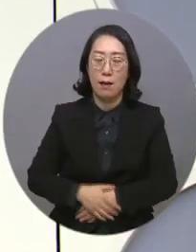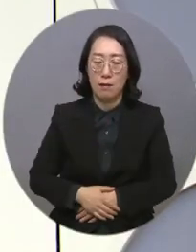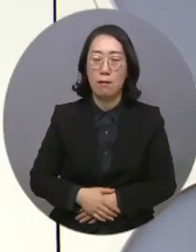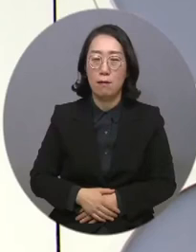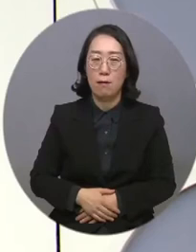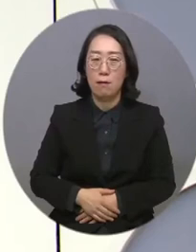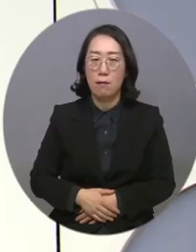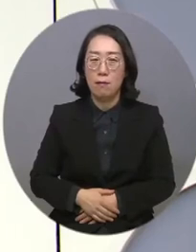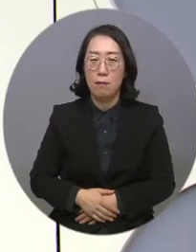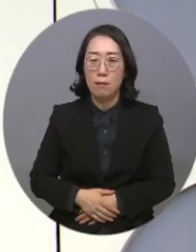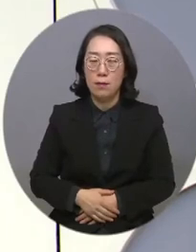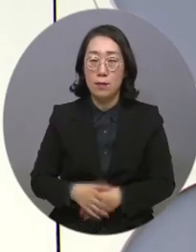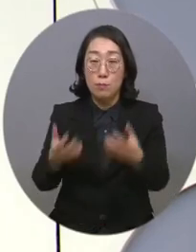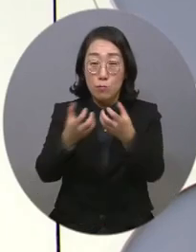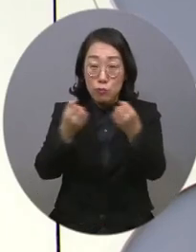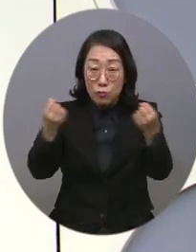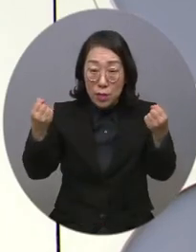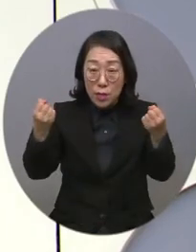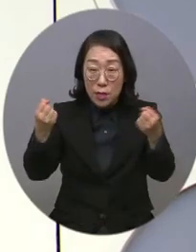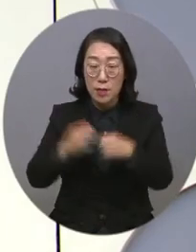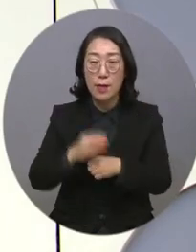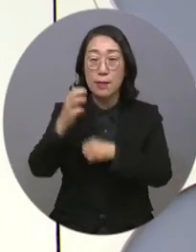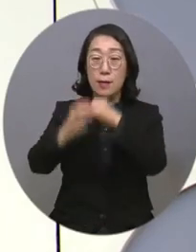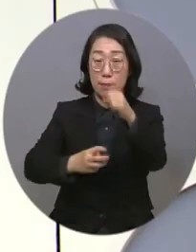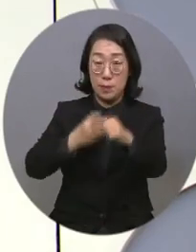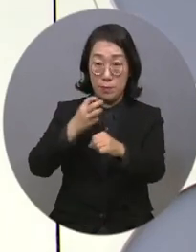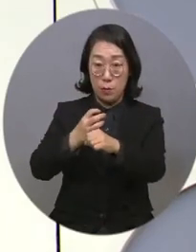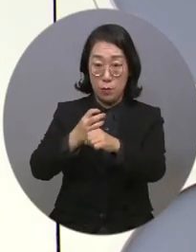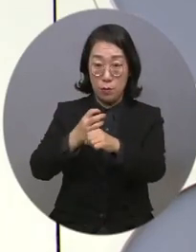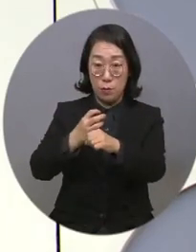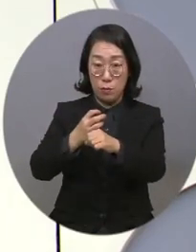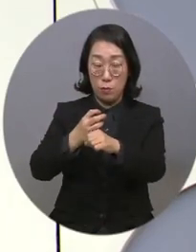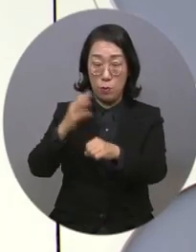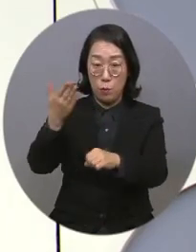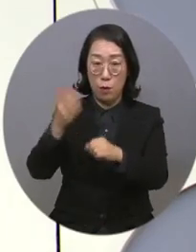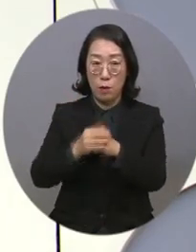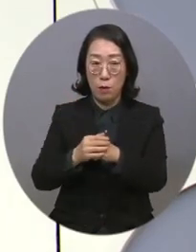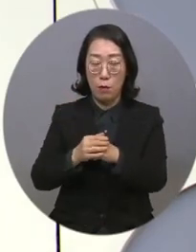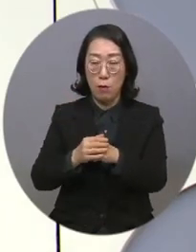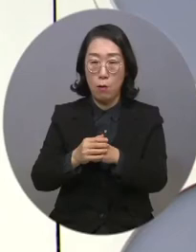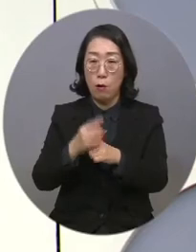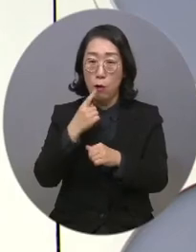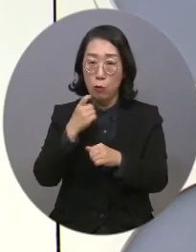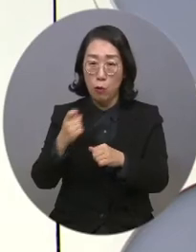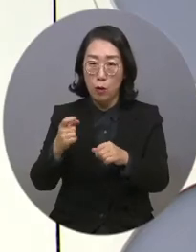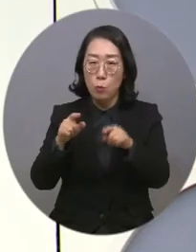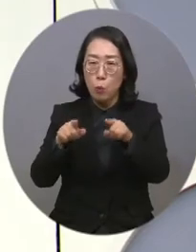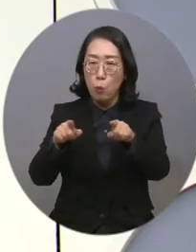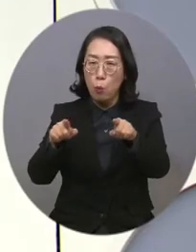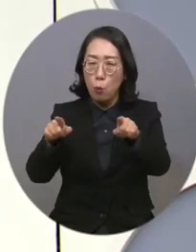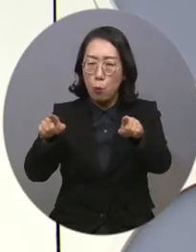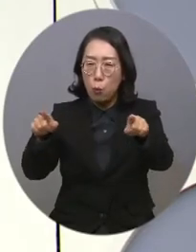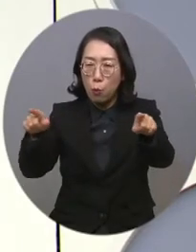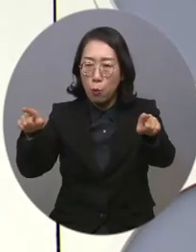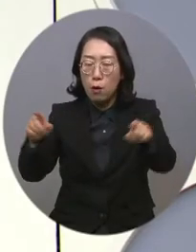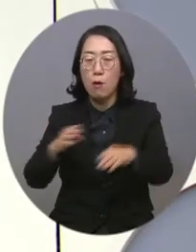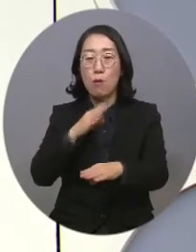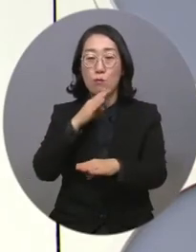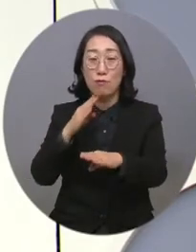지금은 이제 분리된 지 한 30년 가까이 되니까 언어도 자꾸 좀 더 달라지는. 우리